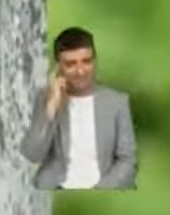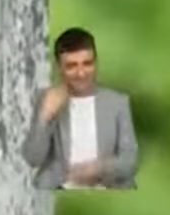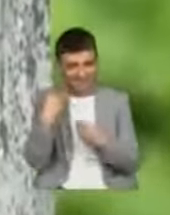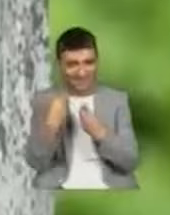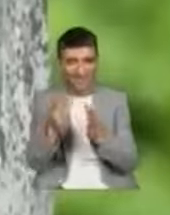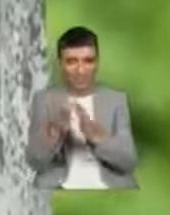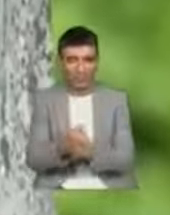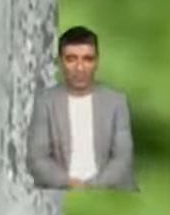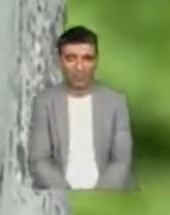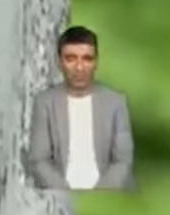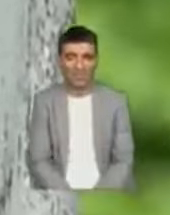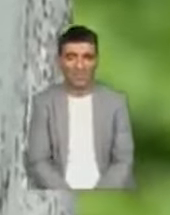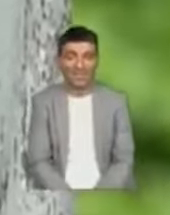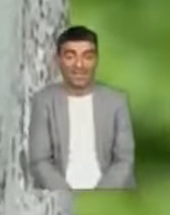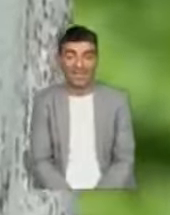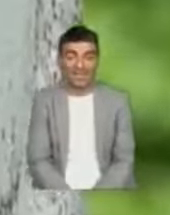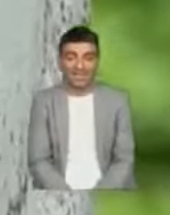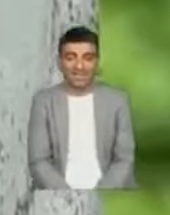ediyoruz.